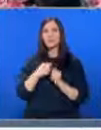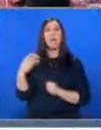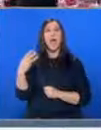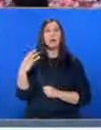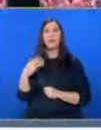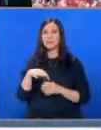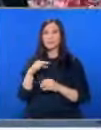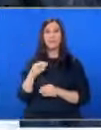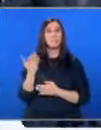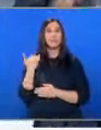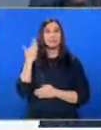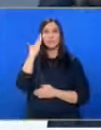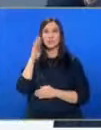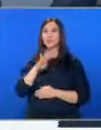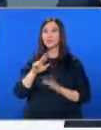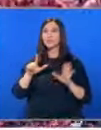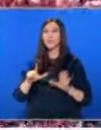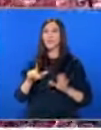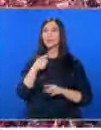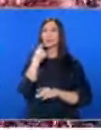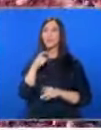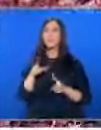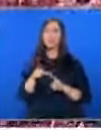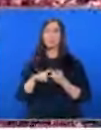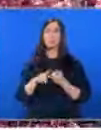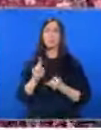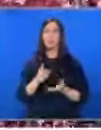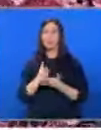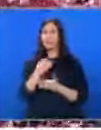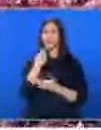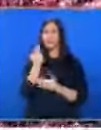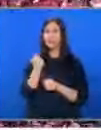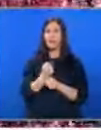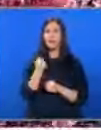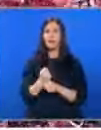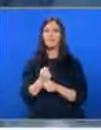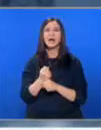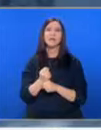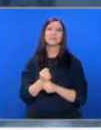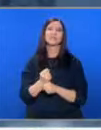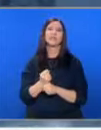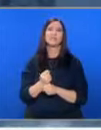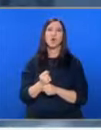бивш министър, 47-годишният Мурат Курум, който през годините се занимава с урбанизация.